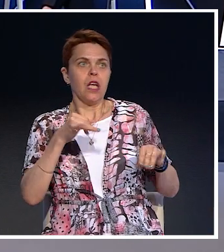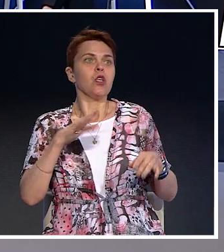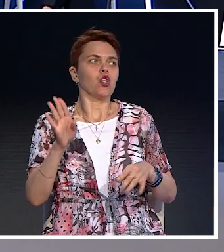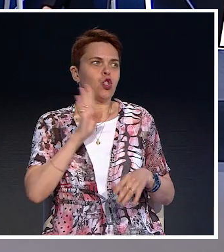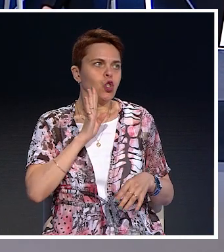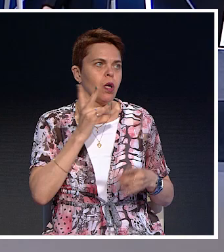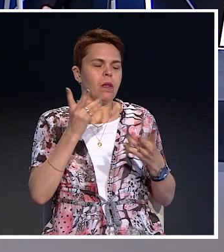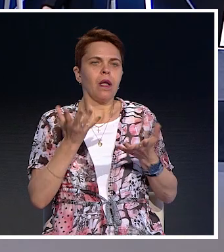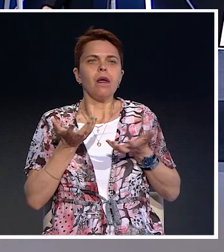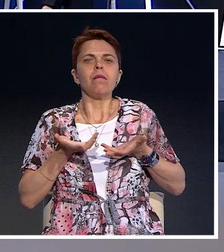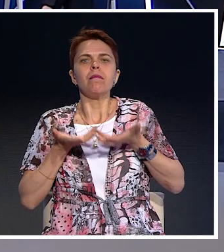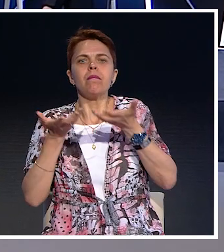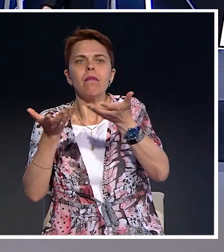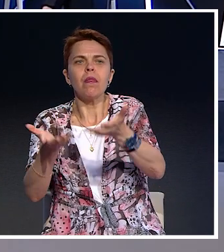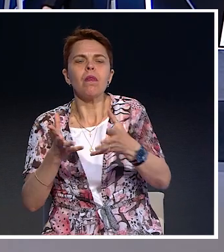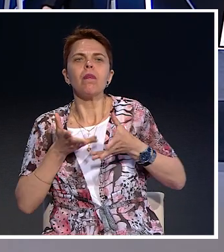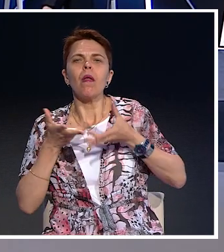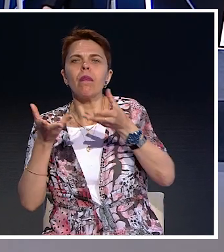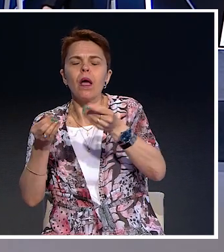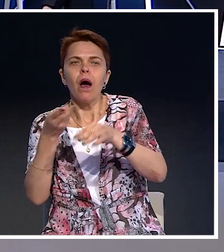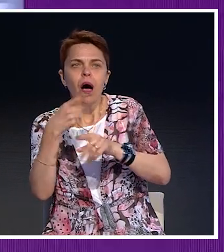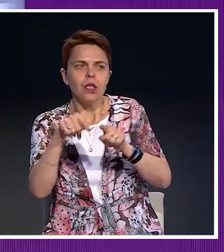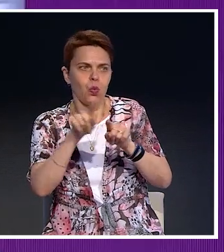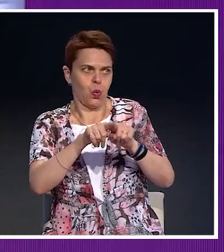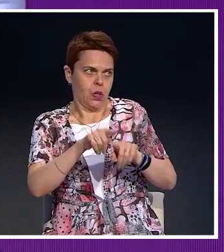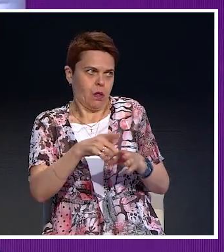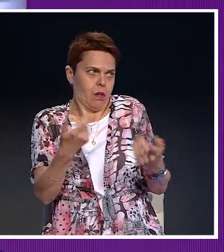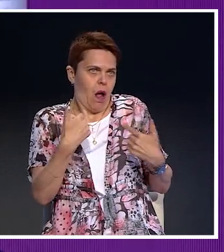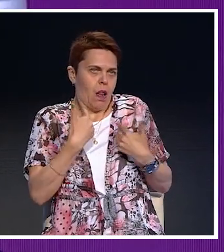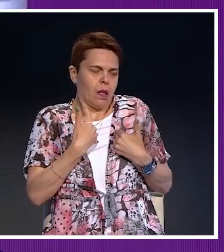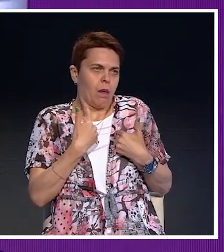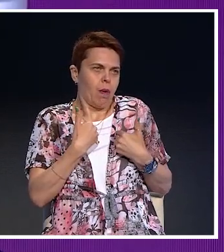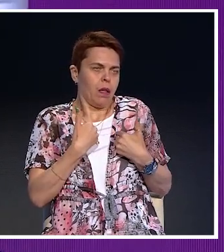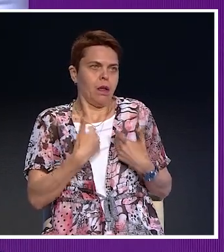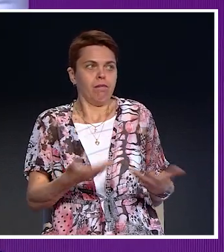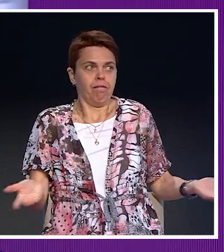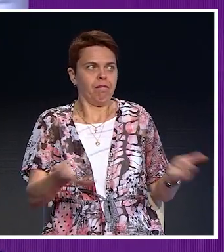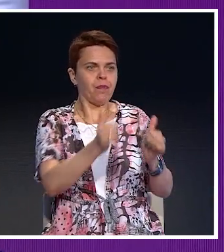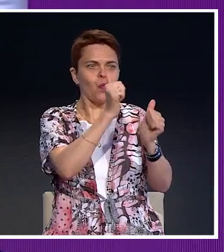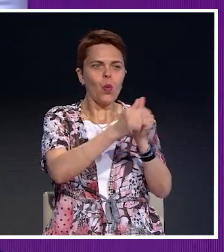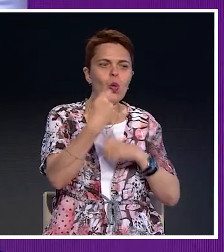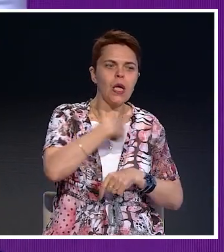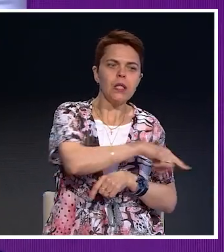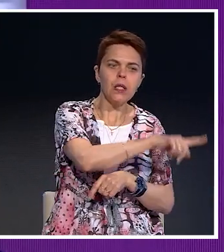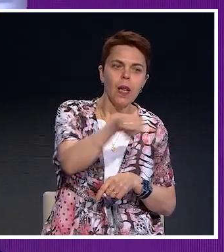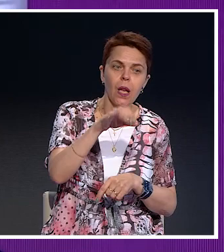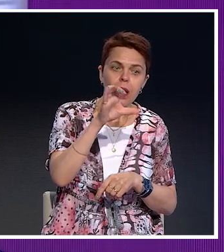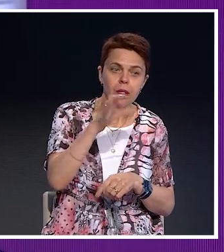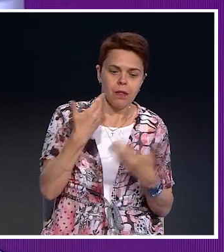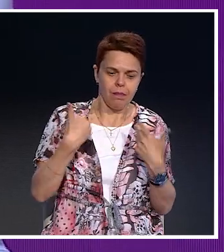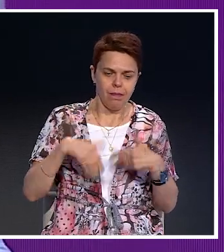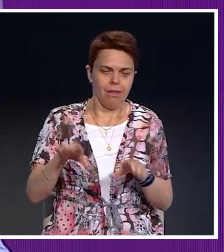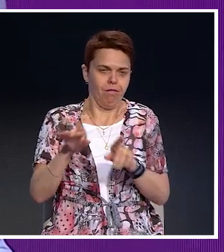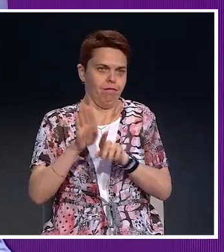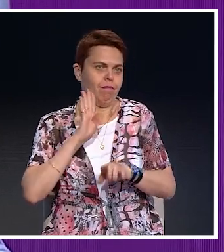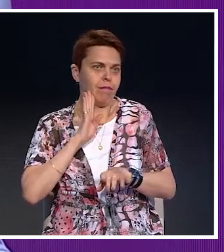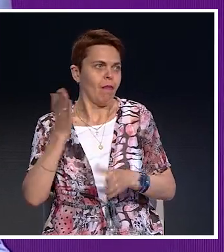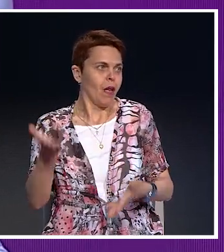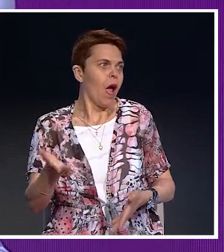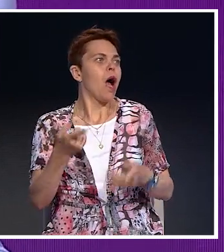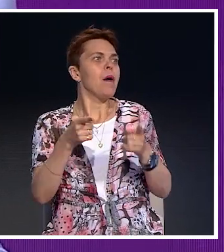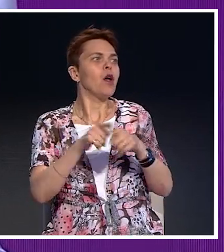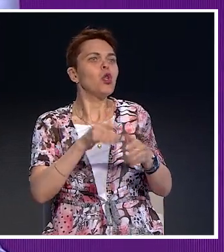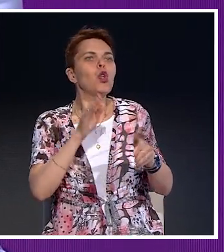жінок потрібно надихати до участі в місцевих виборах. Але, як на мене, кожна з нас має бути достатньо